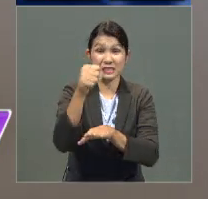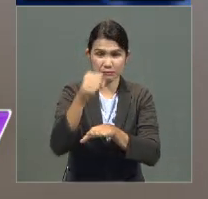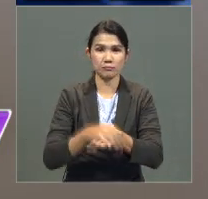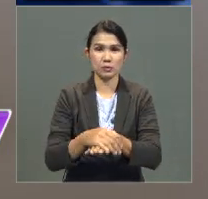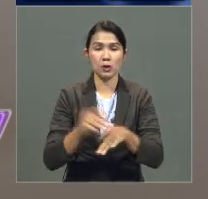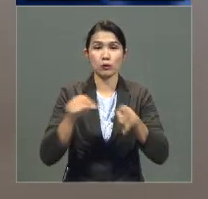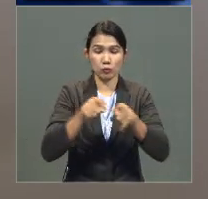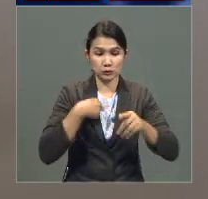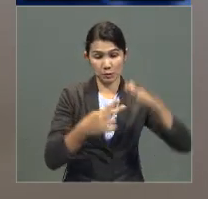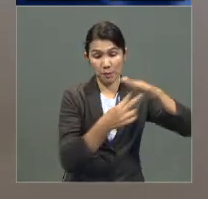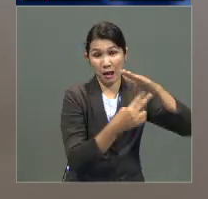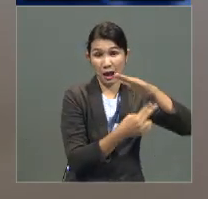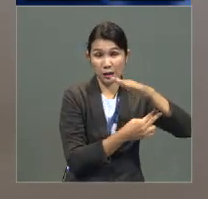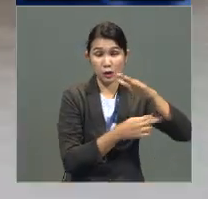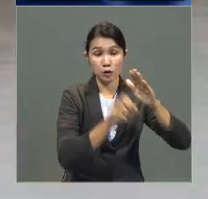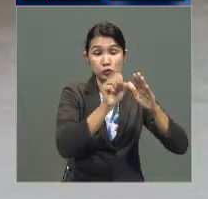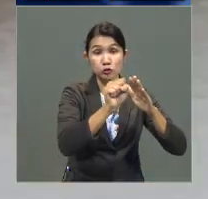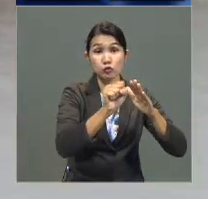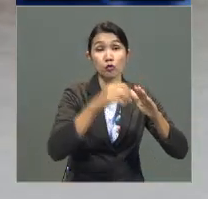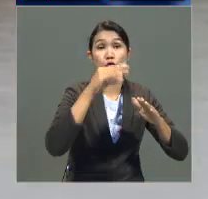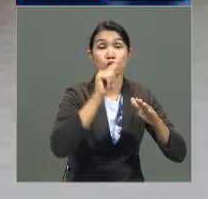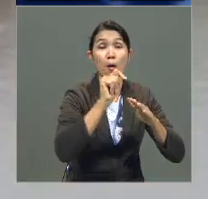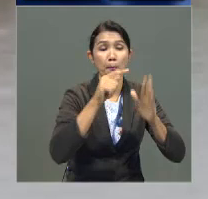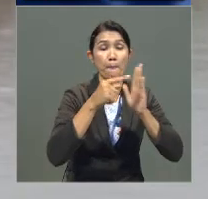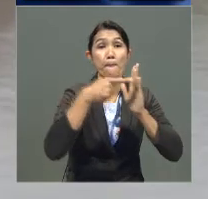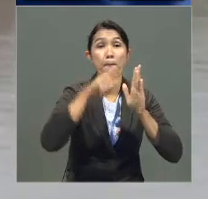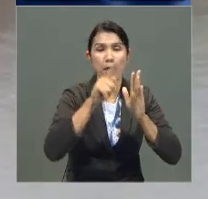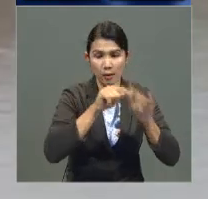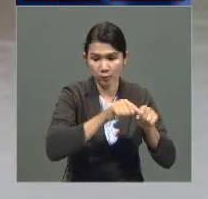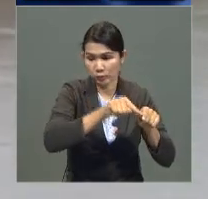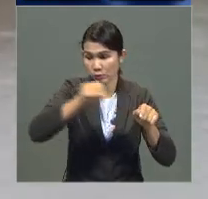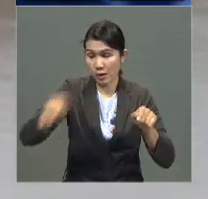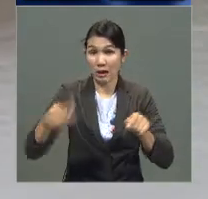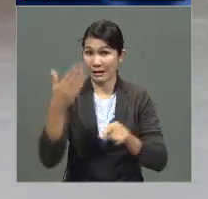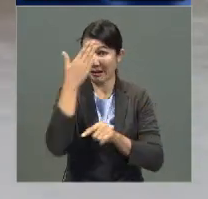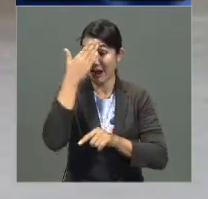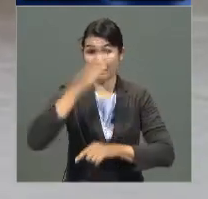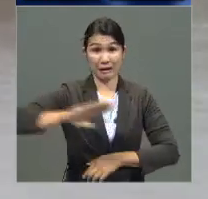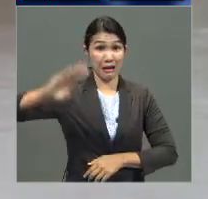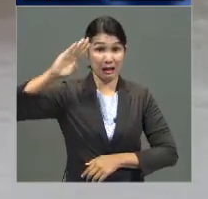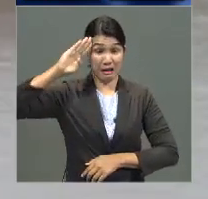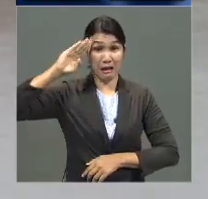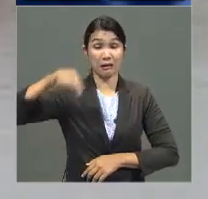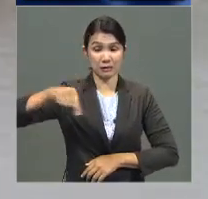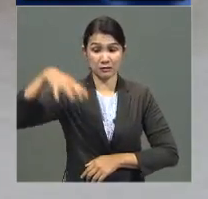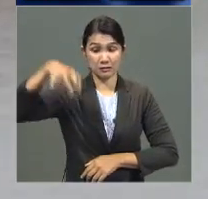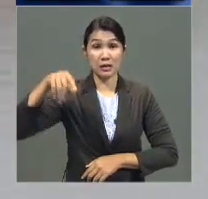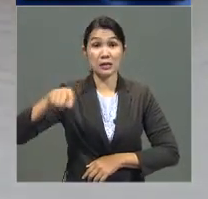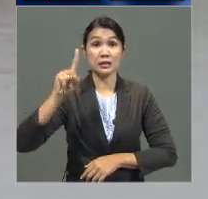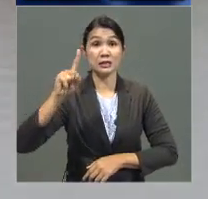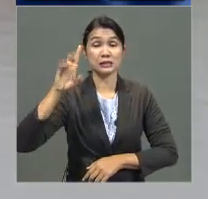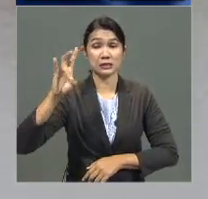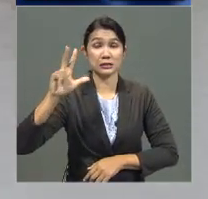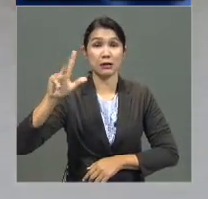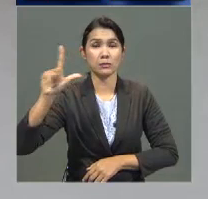สู่ตองเป ้ นะตั้งแต่สะพานสู่ตองเป้เรื่อยไปจนไปถึงหน้ากองร้อยทหารราบที่1731นะคะตอนนี้เนี่ยชาวบ้านยังต้อง